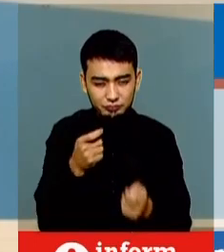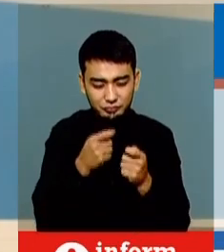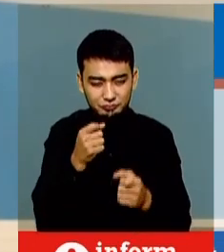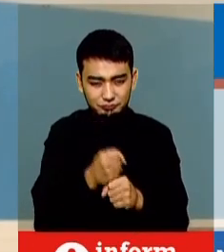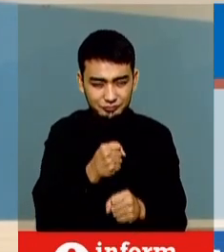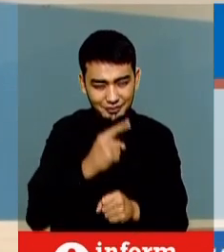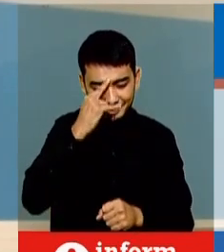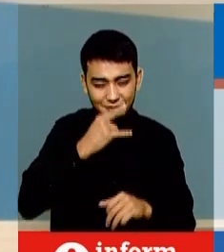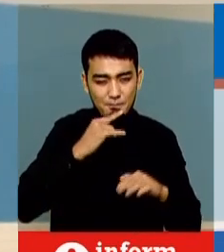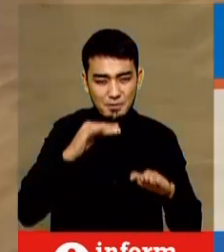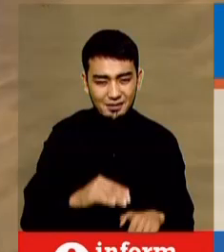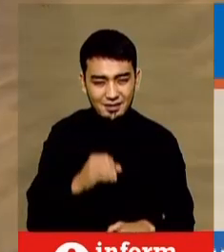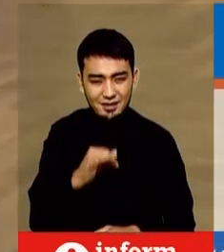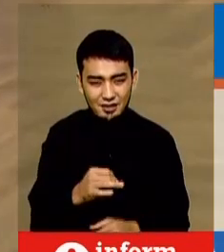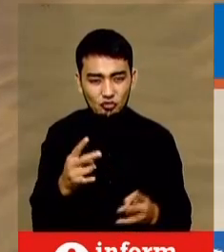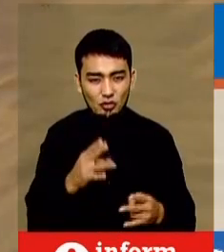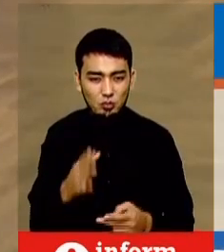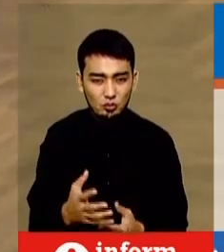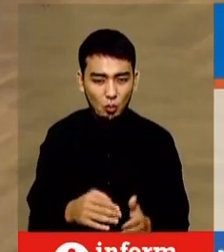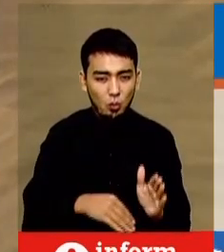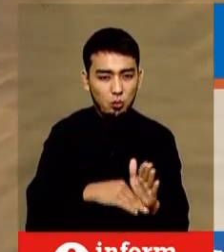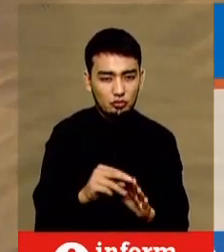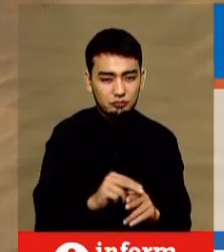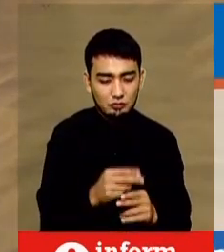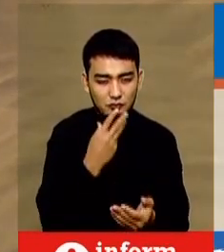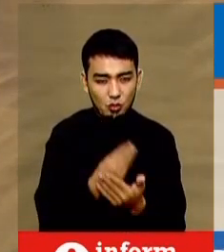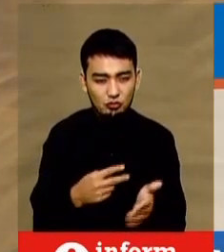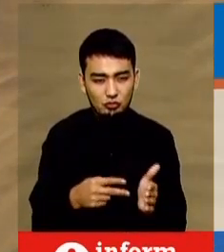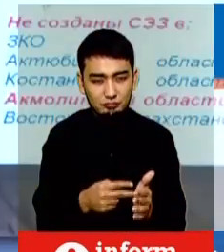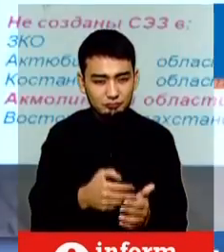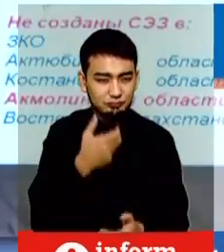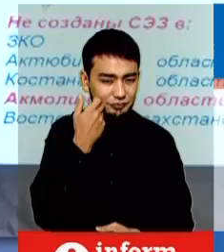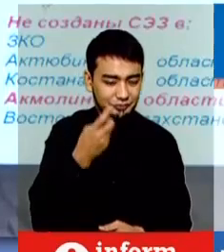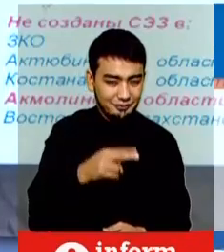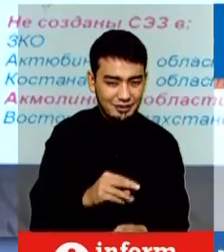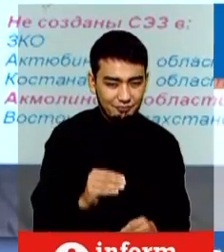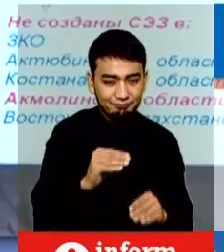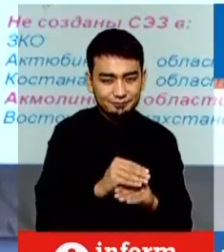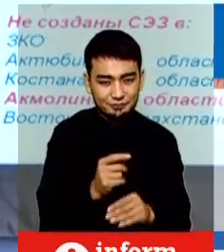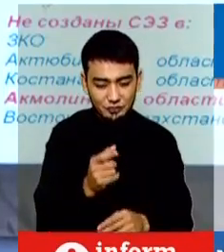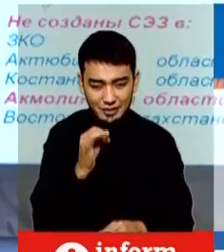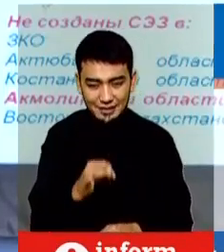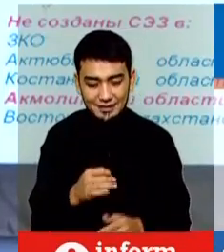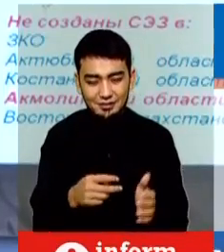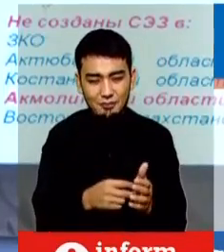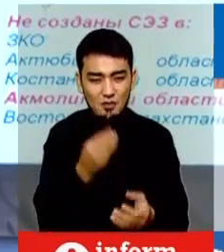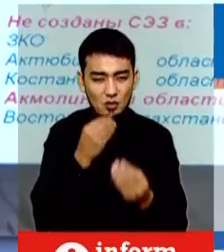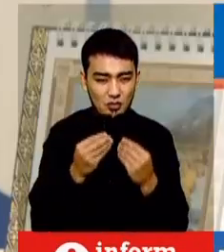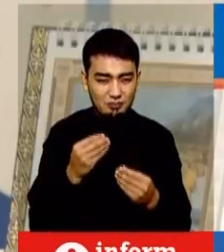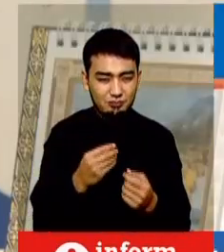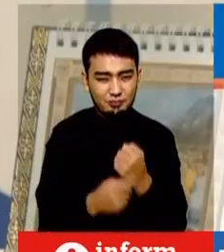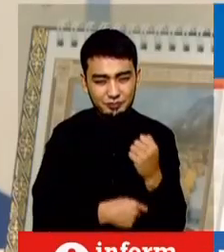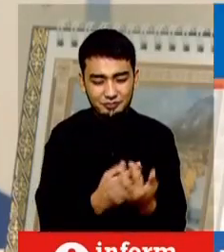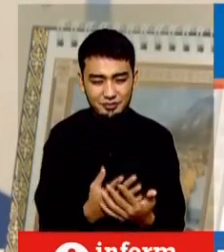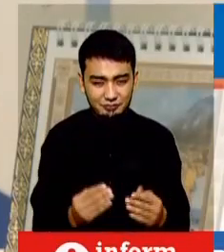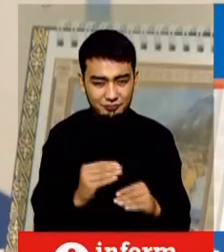продукции. Должны быть приняты меры по уменьшению себестоимости, но по увеличению добавленной стоимости продукта. Местные